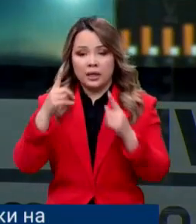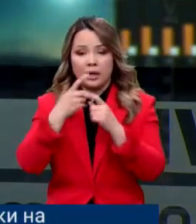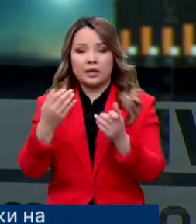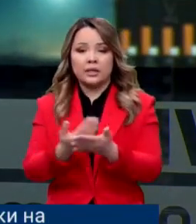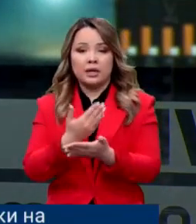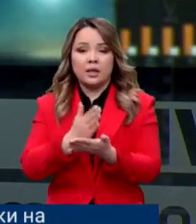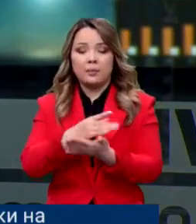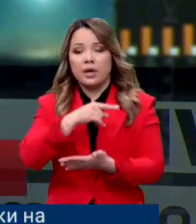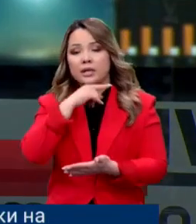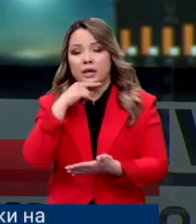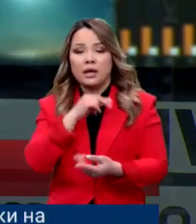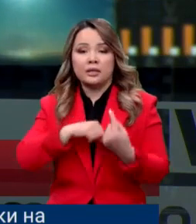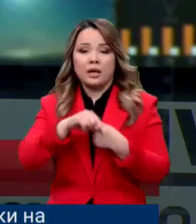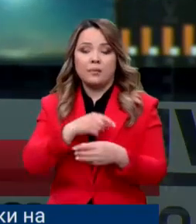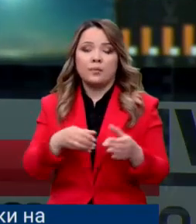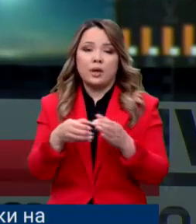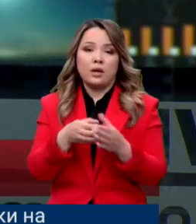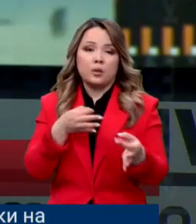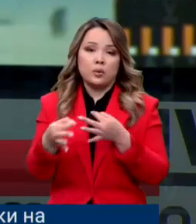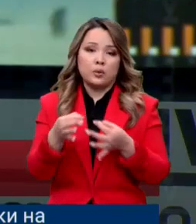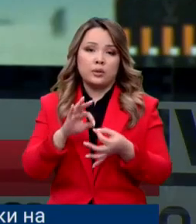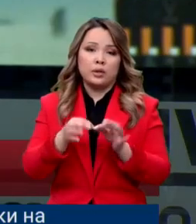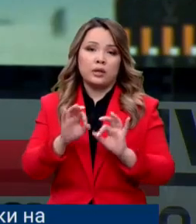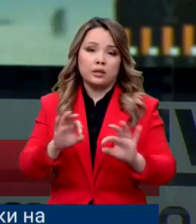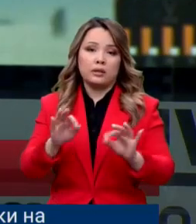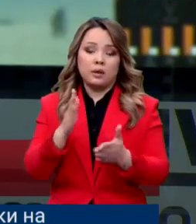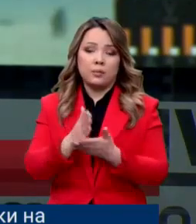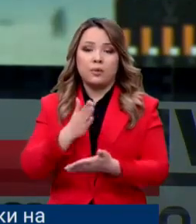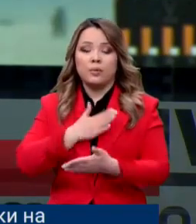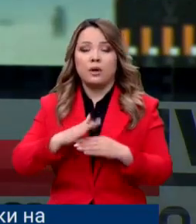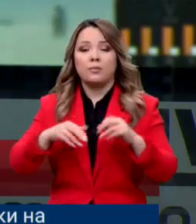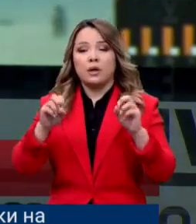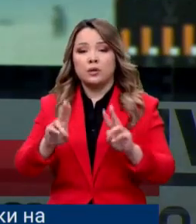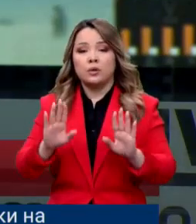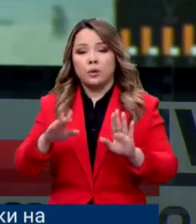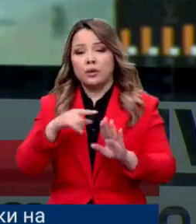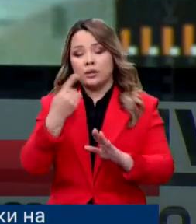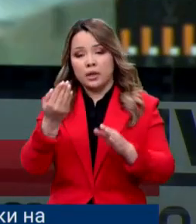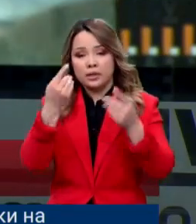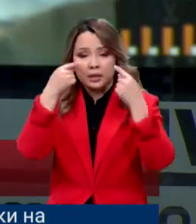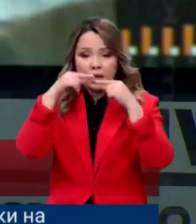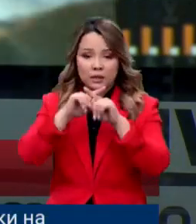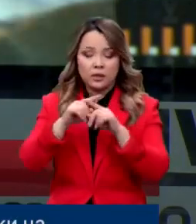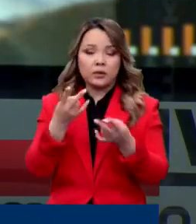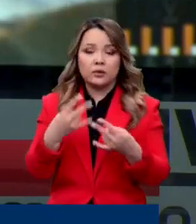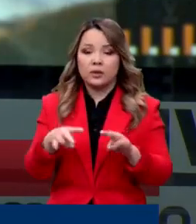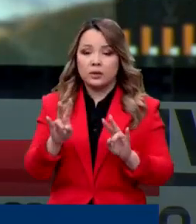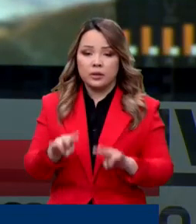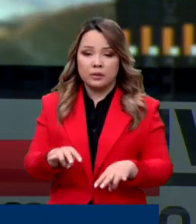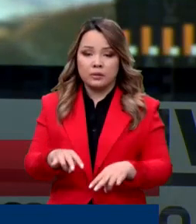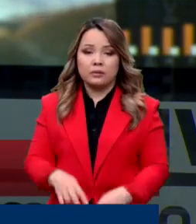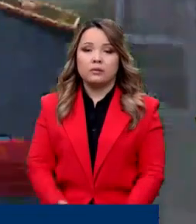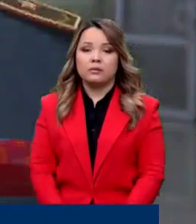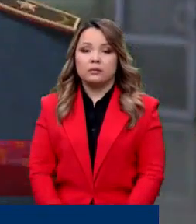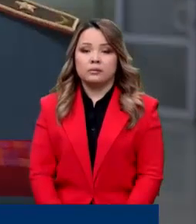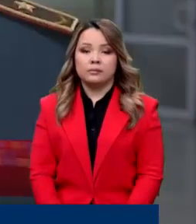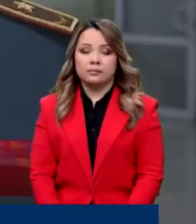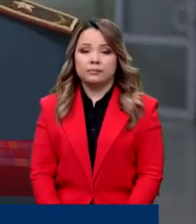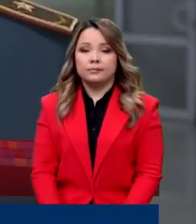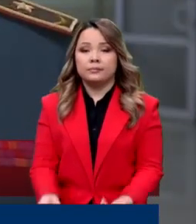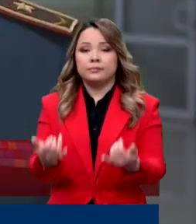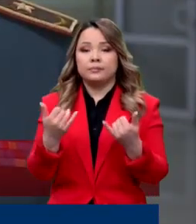сұхбатында ол ресейлік әріптесімен сөйлескенде айтты, әзірге біздің мамандар мен техниканың көмегі қажет емес екен. Но прежде